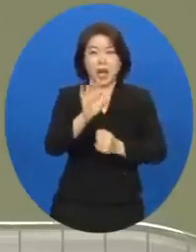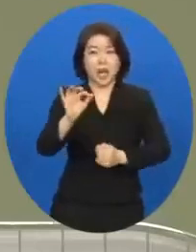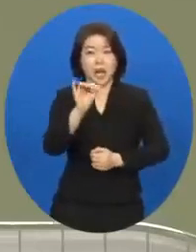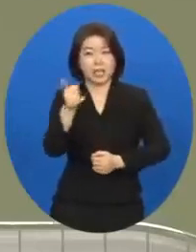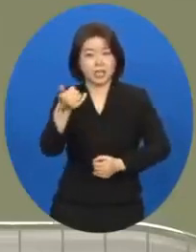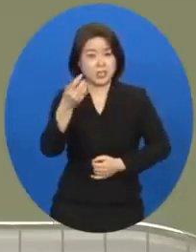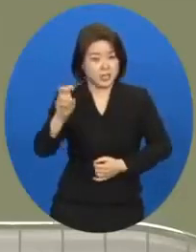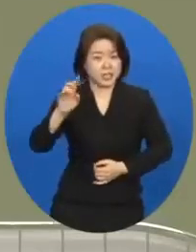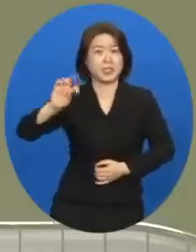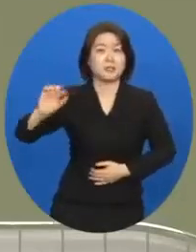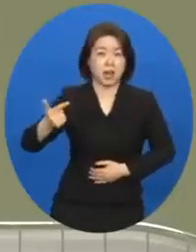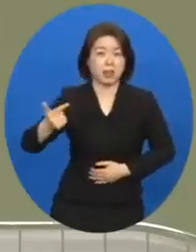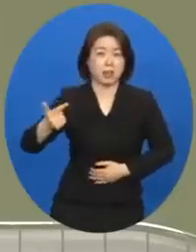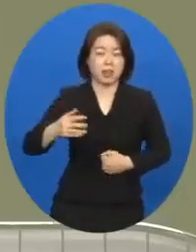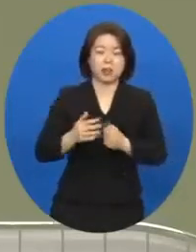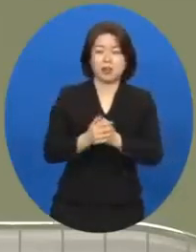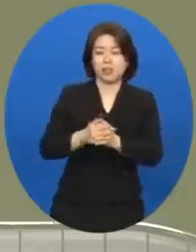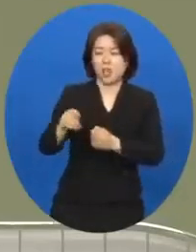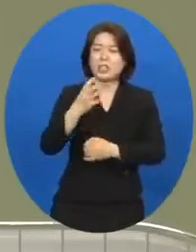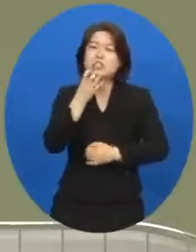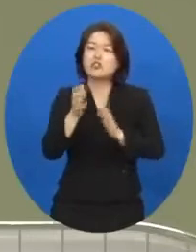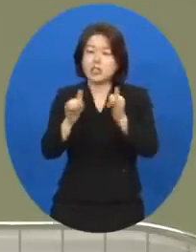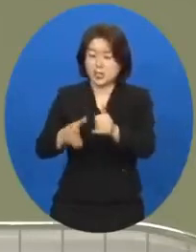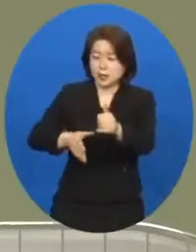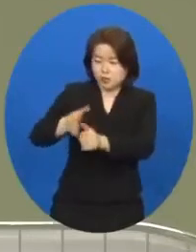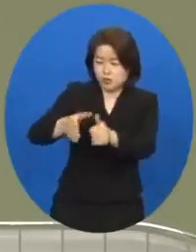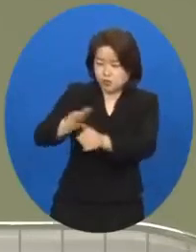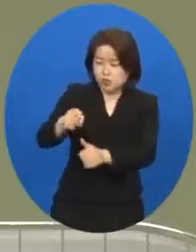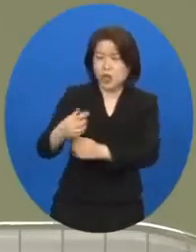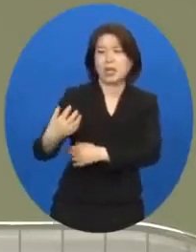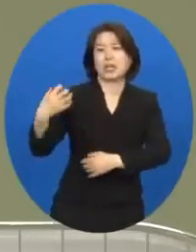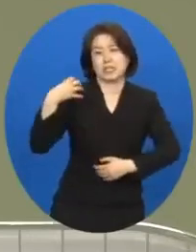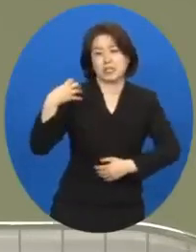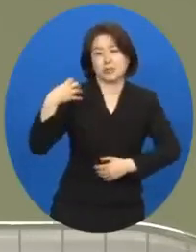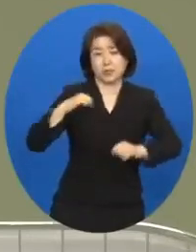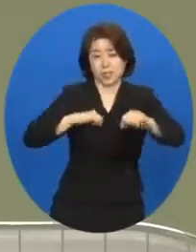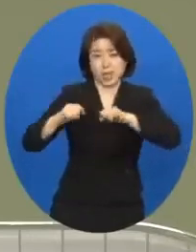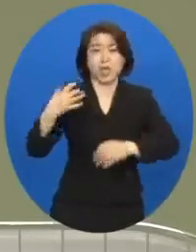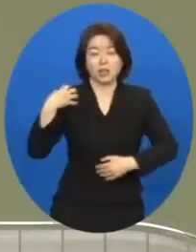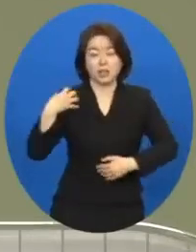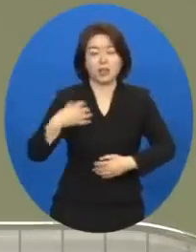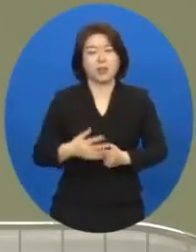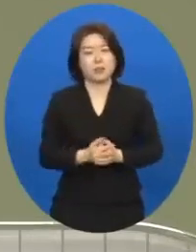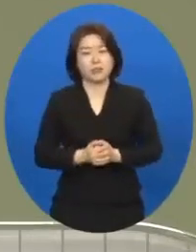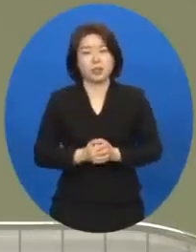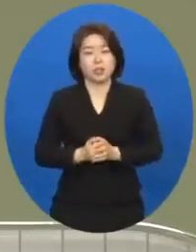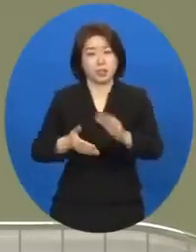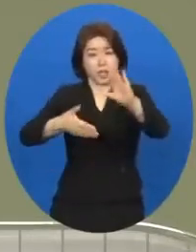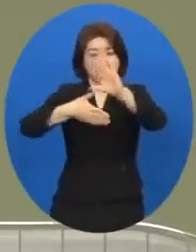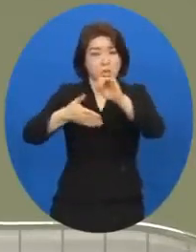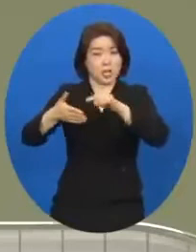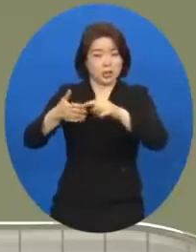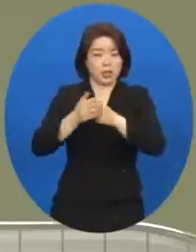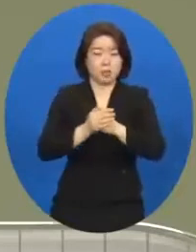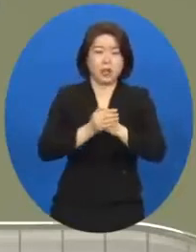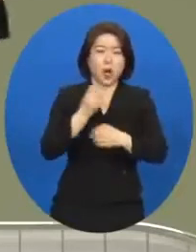주역입니다. 모든 일을 계획하고 실제로 집행했던 사람. 그가 남미로